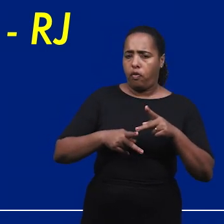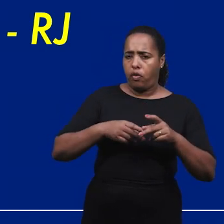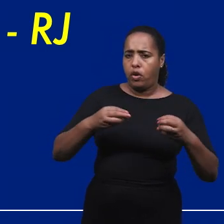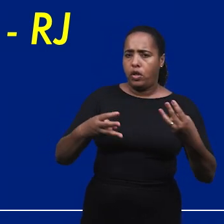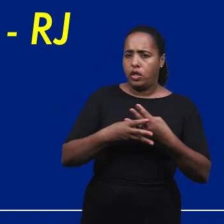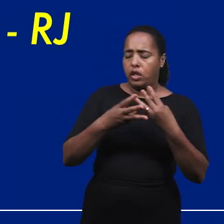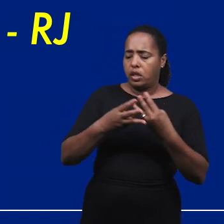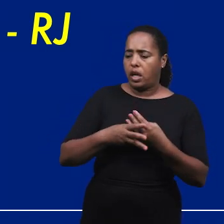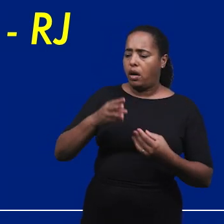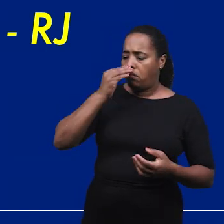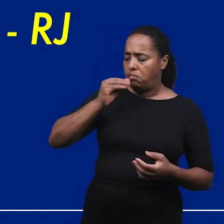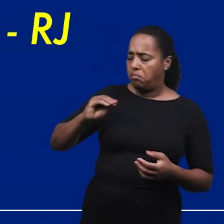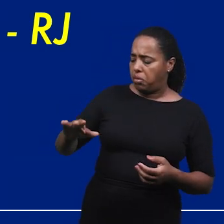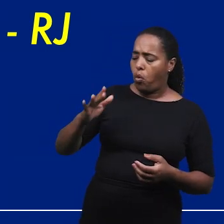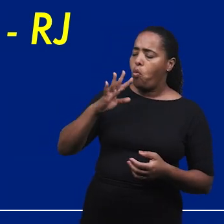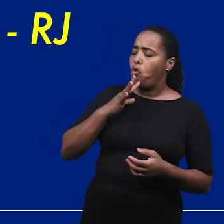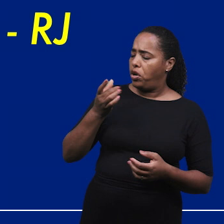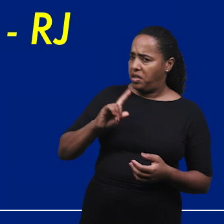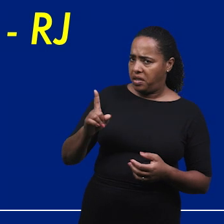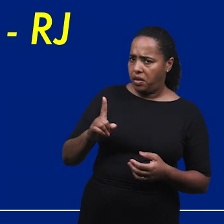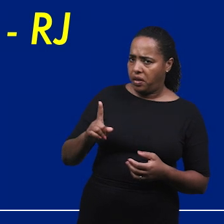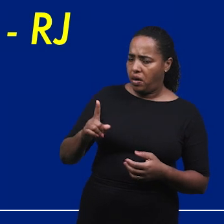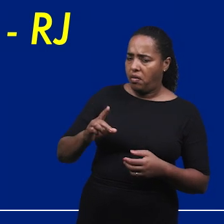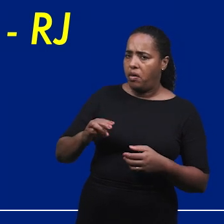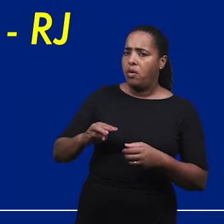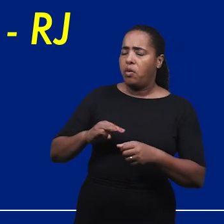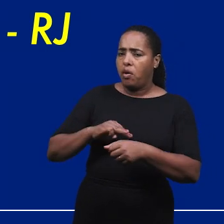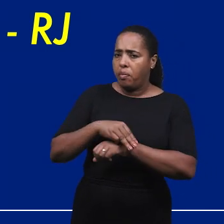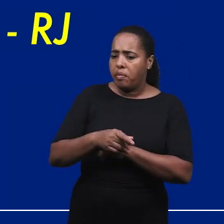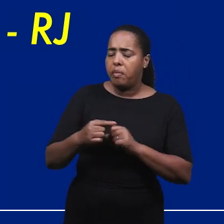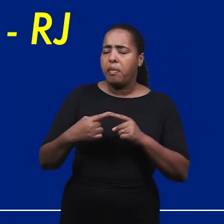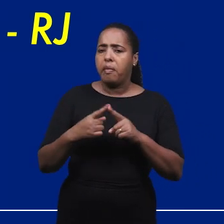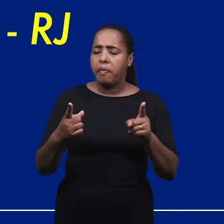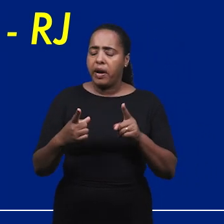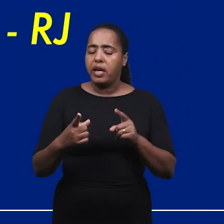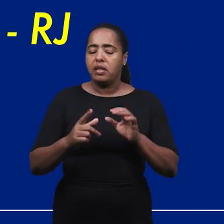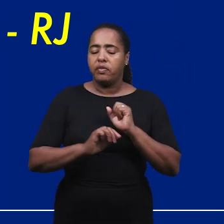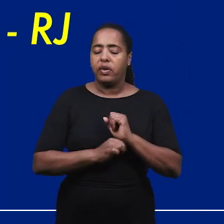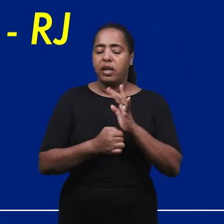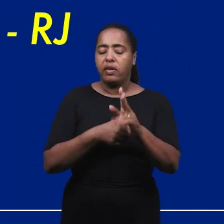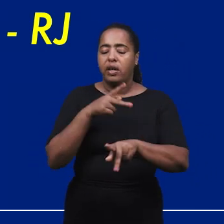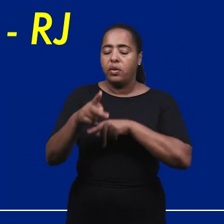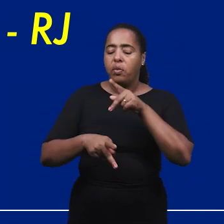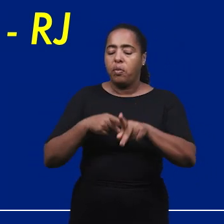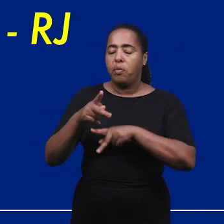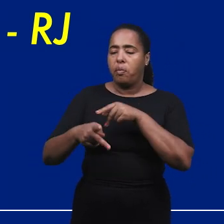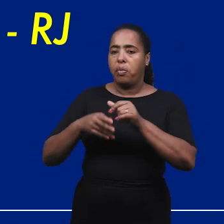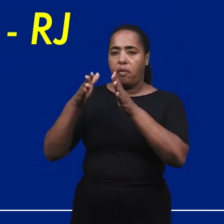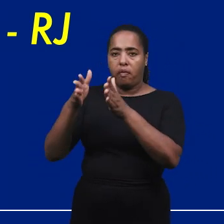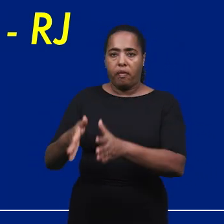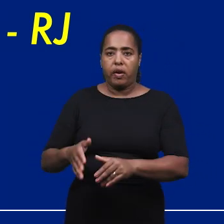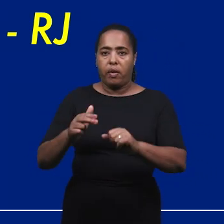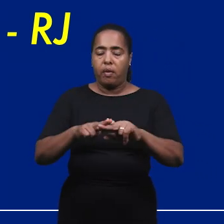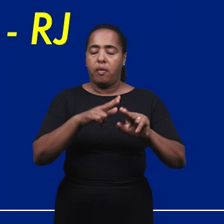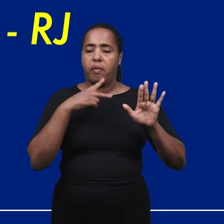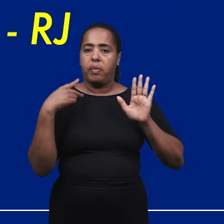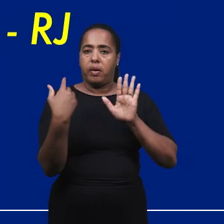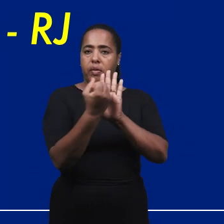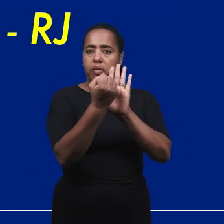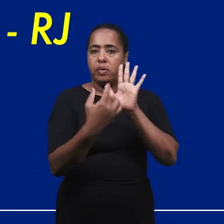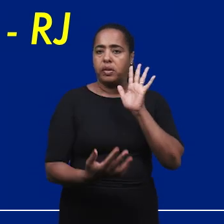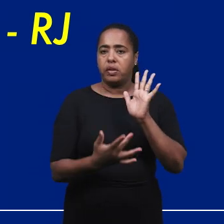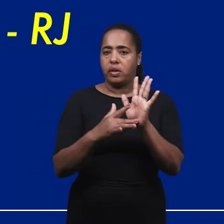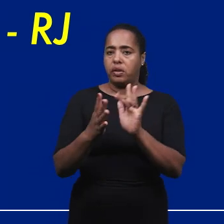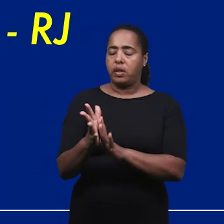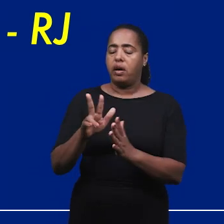mystère a été révélé à l'Église fidèle à travers la mort, c'est-à-dire de son versé, et la résurrection du Seigneur